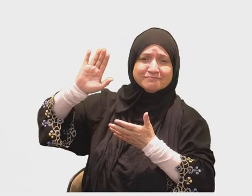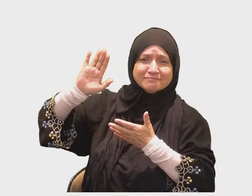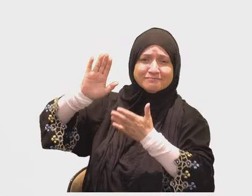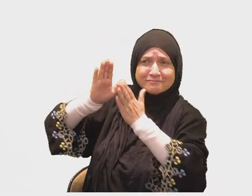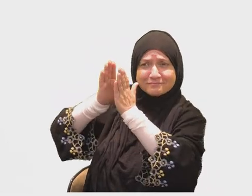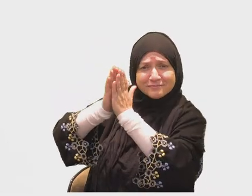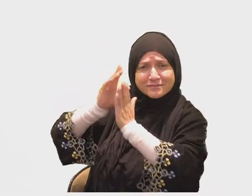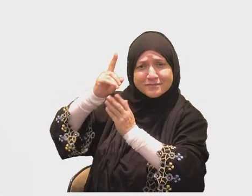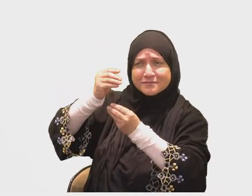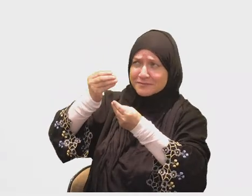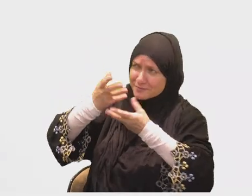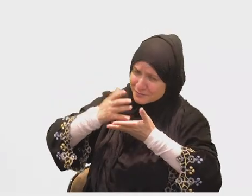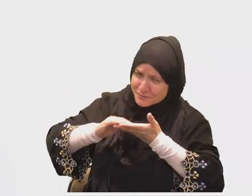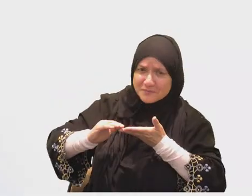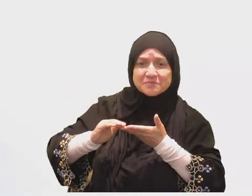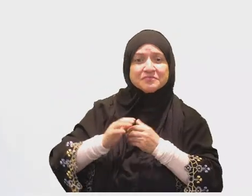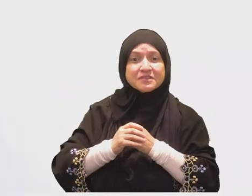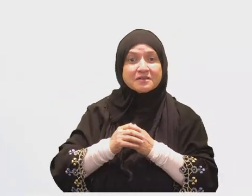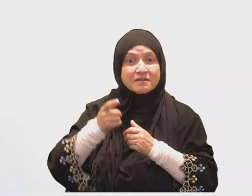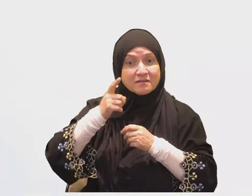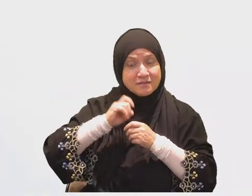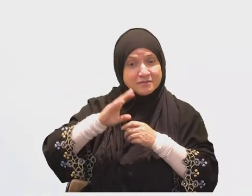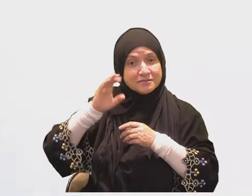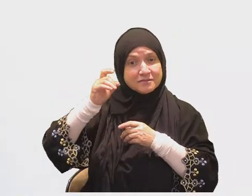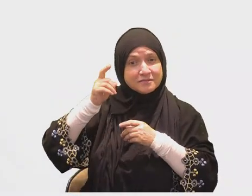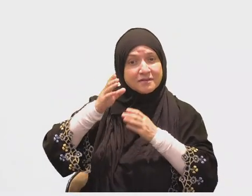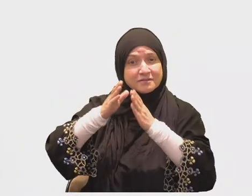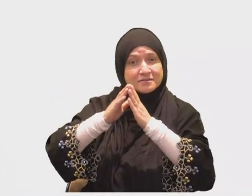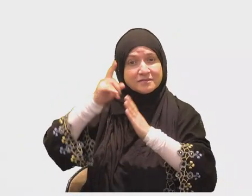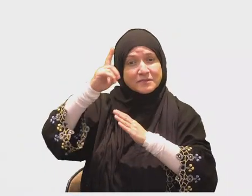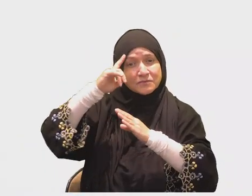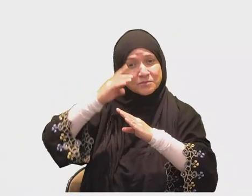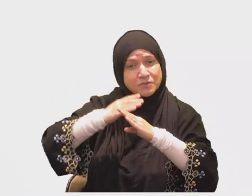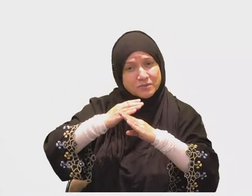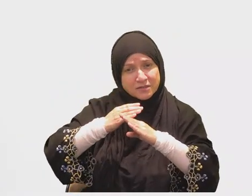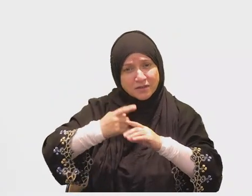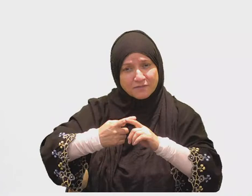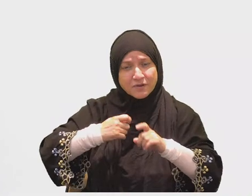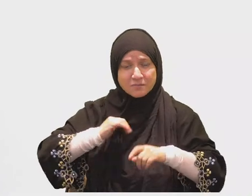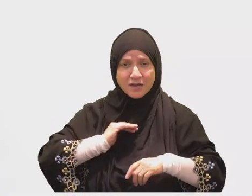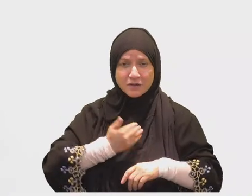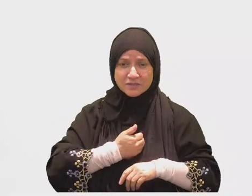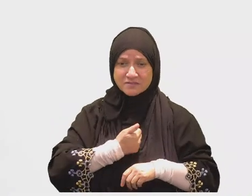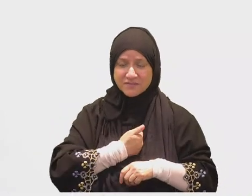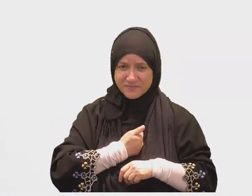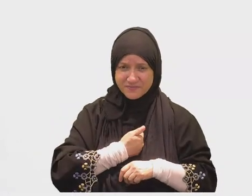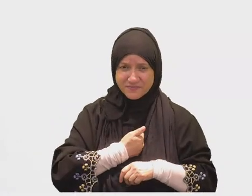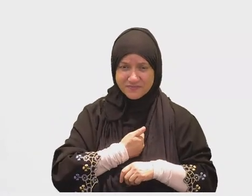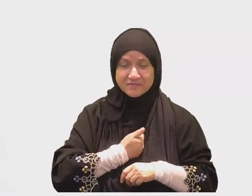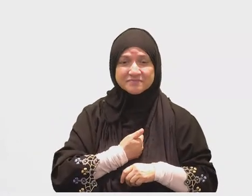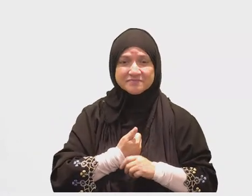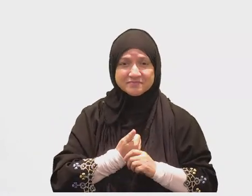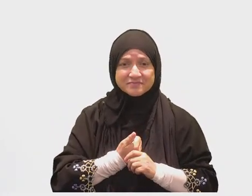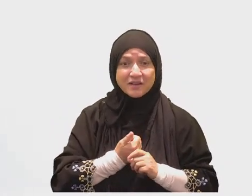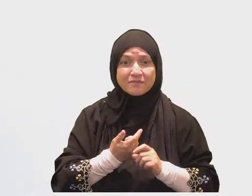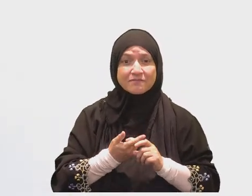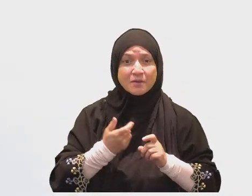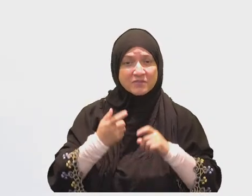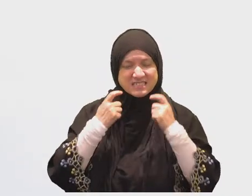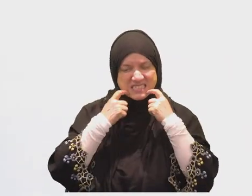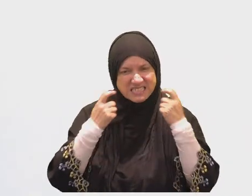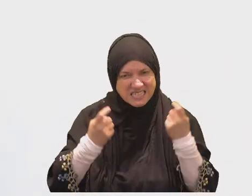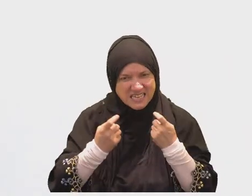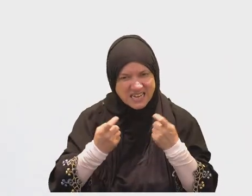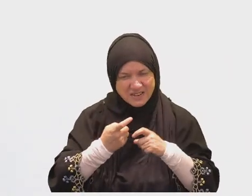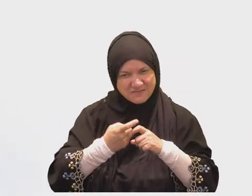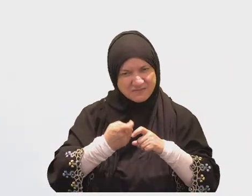أعمالنا من يهده الله فلا مضل له ومن يضلل فلا هادي له وأشهد